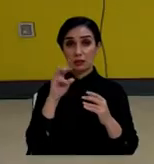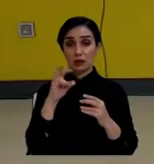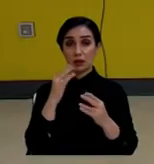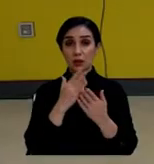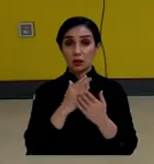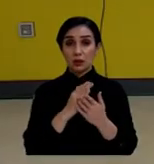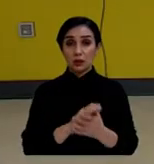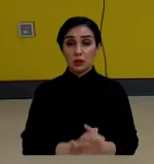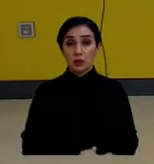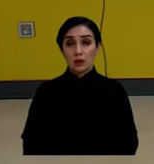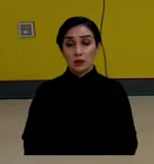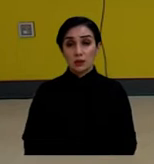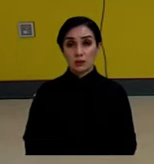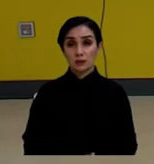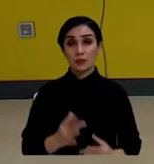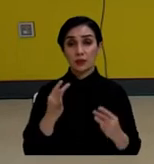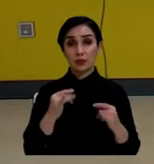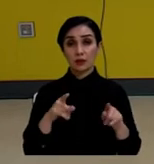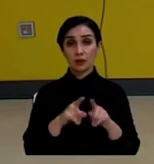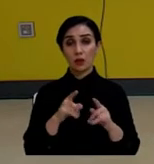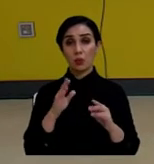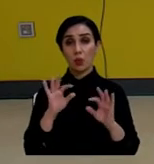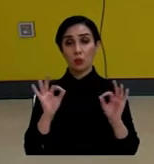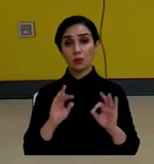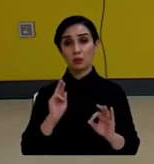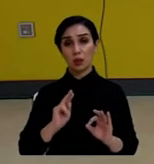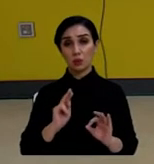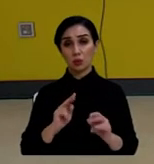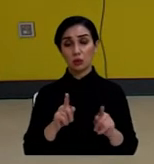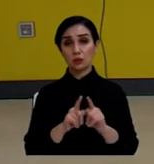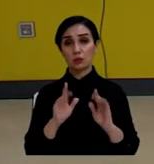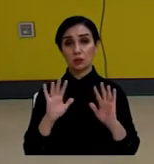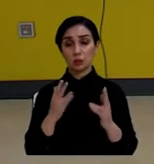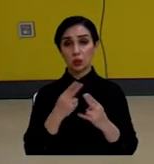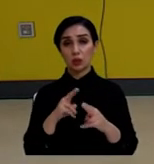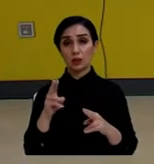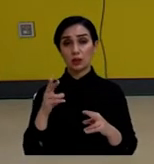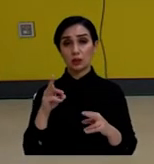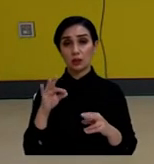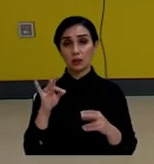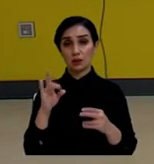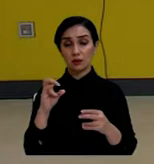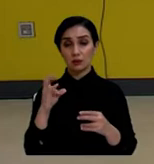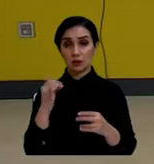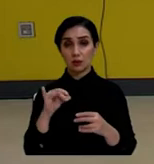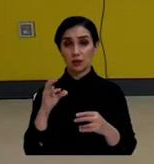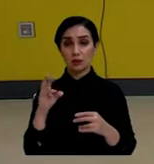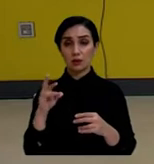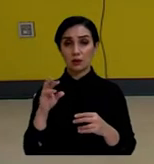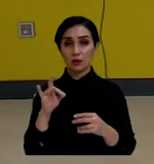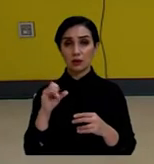реакторов. И вот таким образом работают в данном случае ядерный реактор.